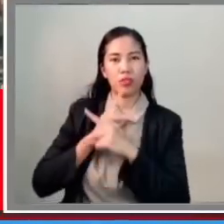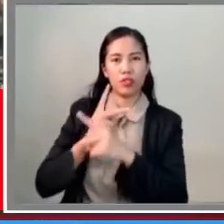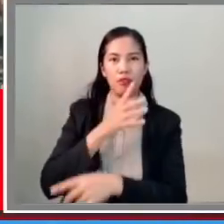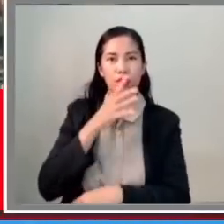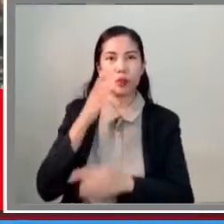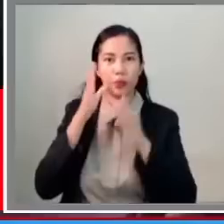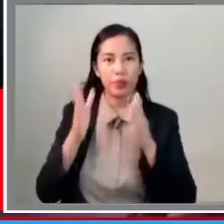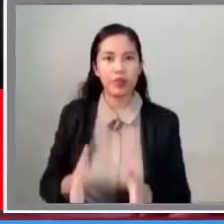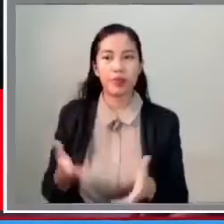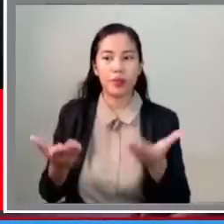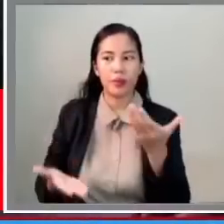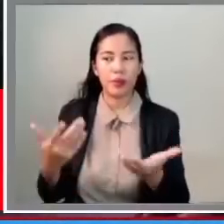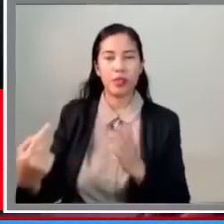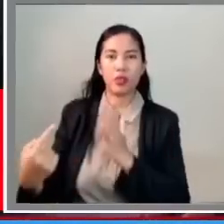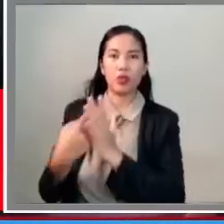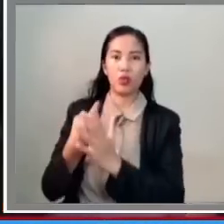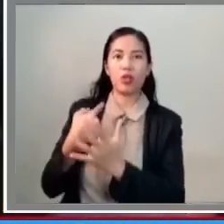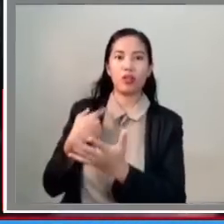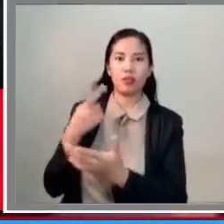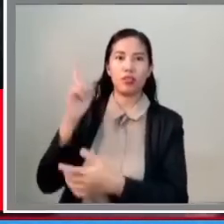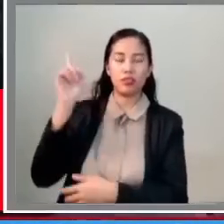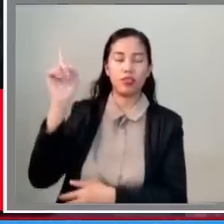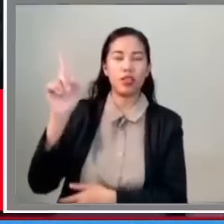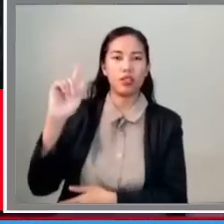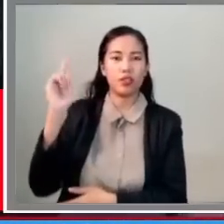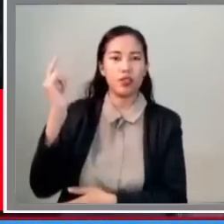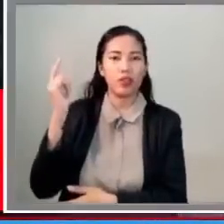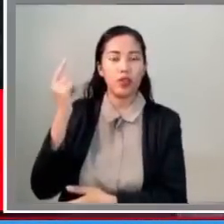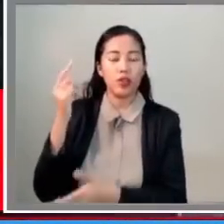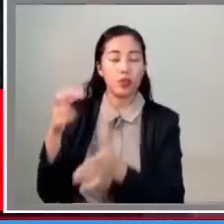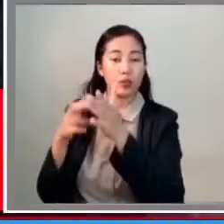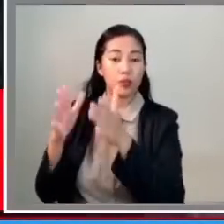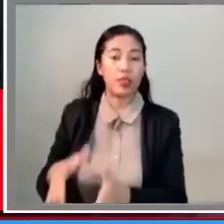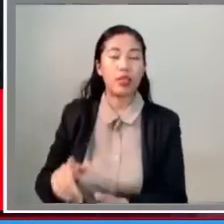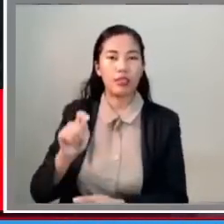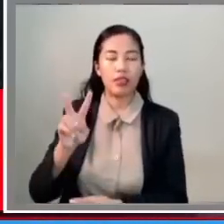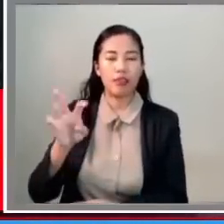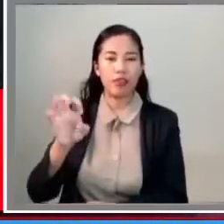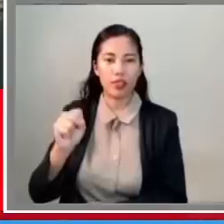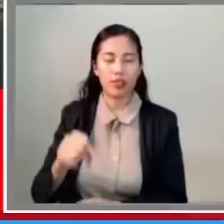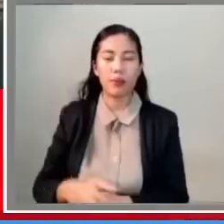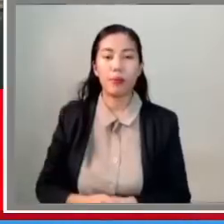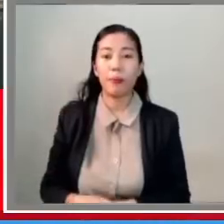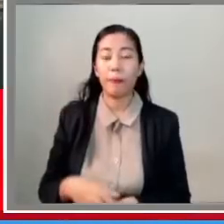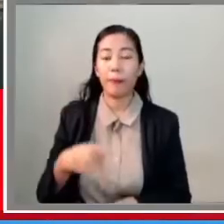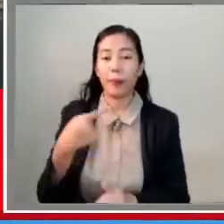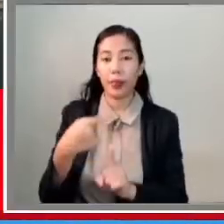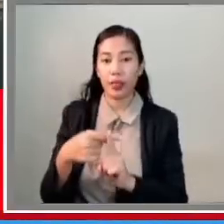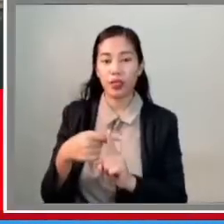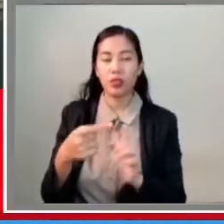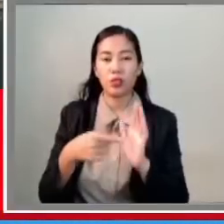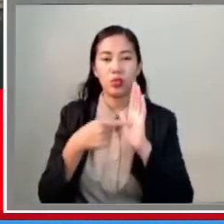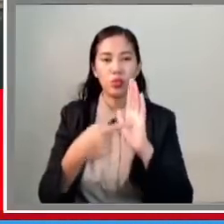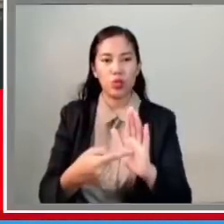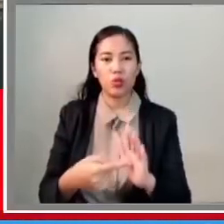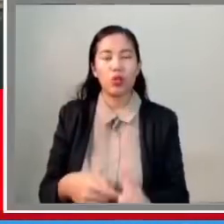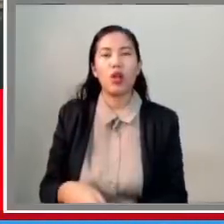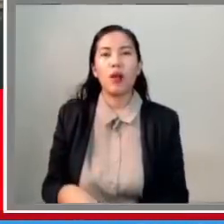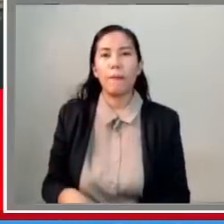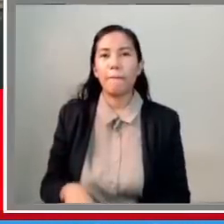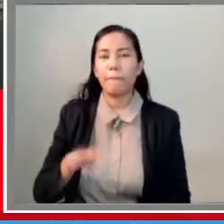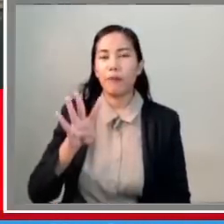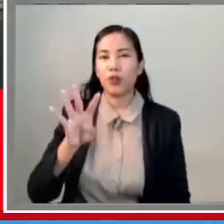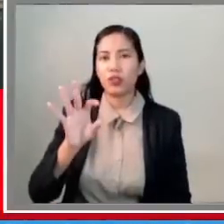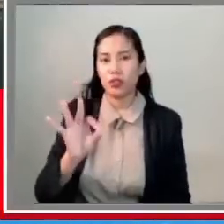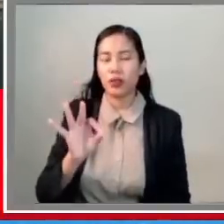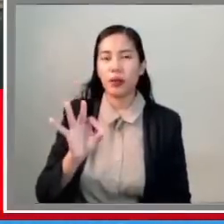Congressman Tebes. Ipinakita rin ni Mayor Digamo ang listahan ng 49 pa na biktima ng pagpatay sa Negros Oriental mula